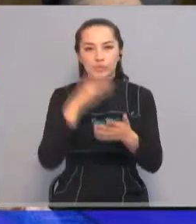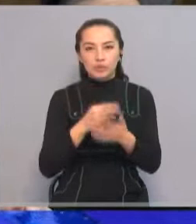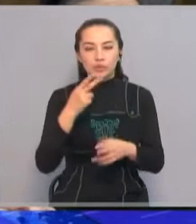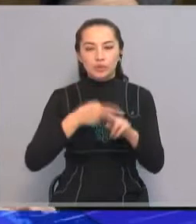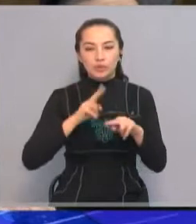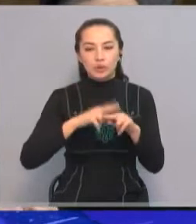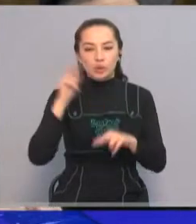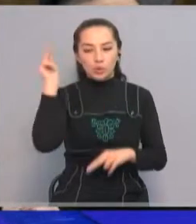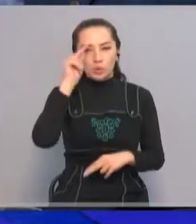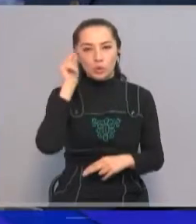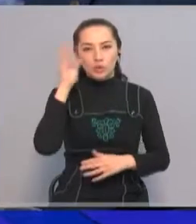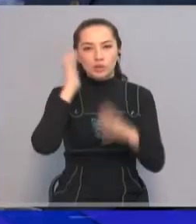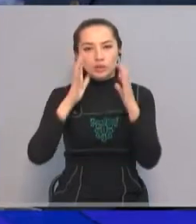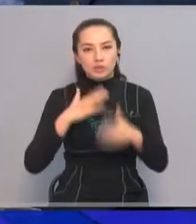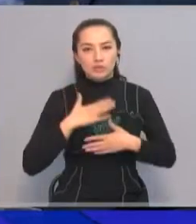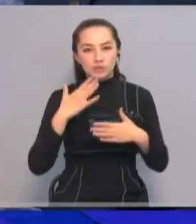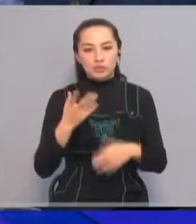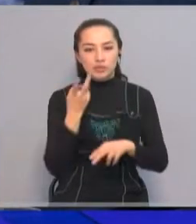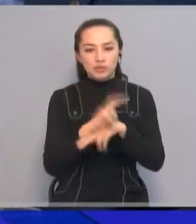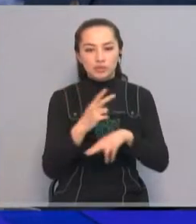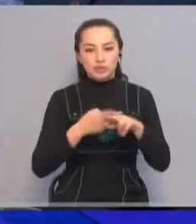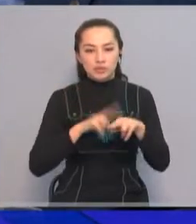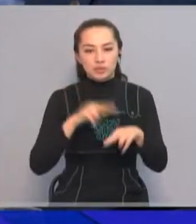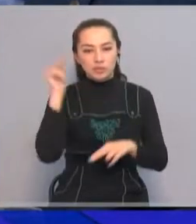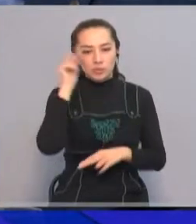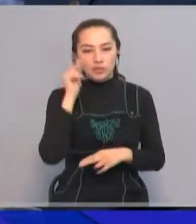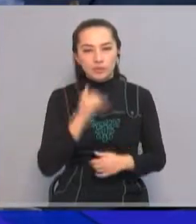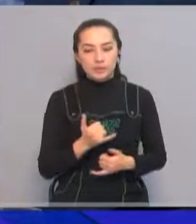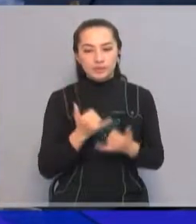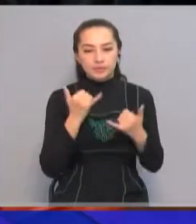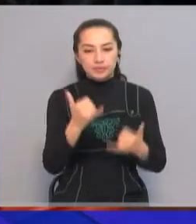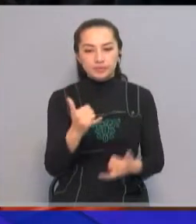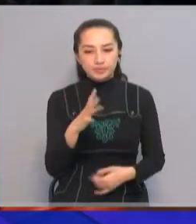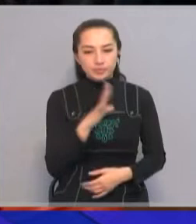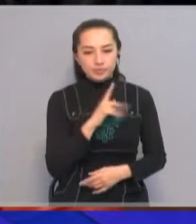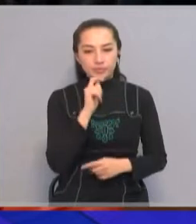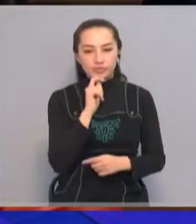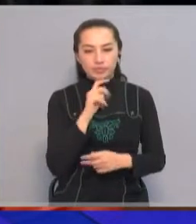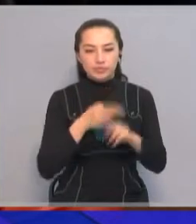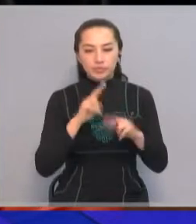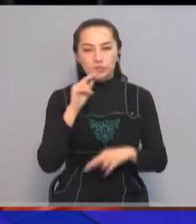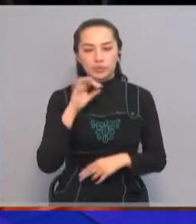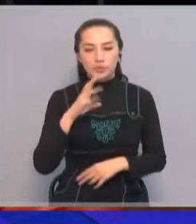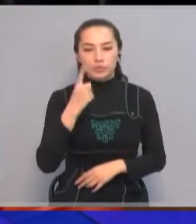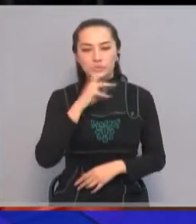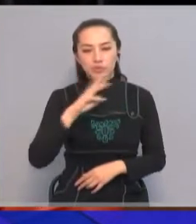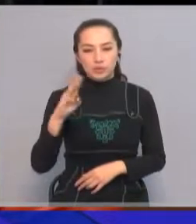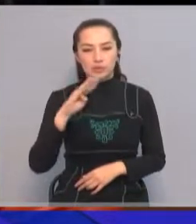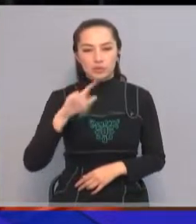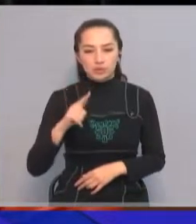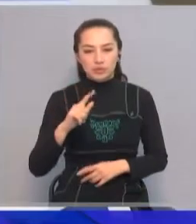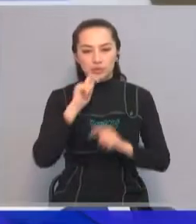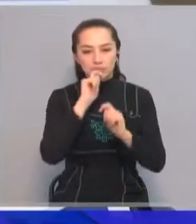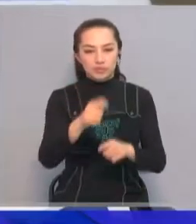ұшқан алтын ұясына алғысын айта келген шәкіртіне оқу ордасының сый құрметі де ерекше болды. Чемпионға 1 миллион теңгенің